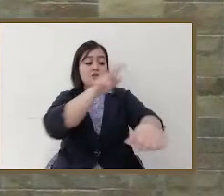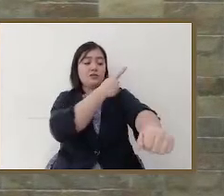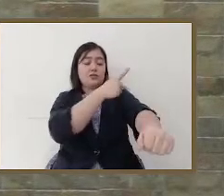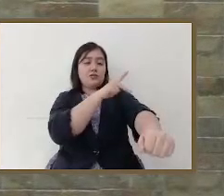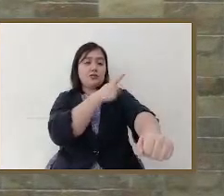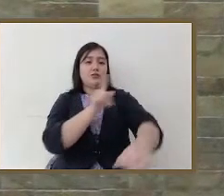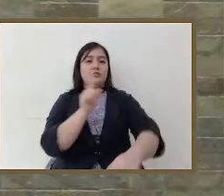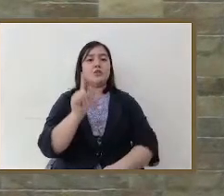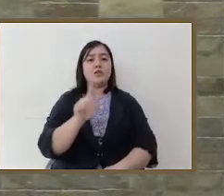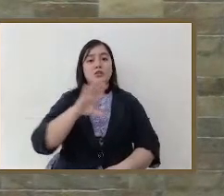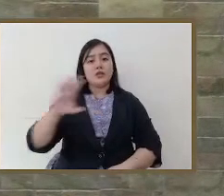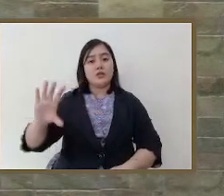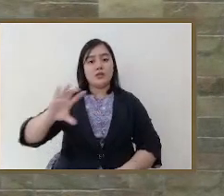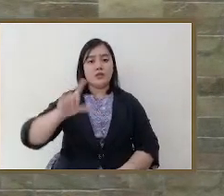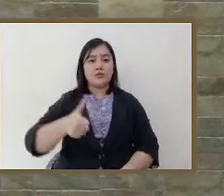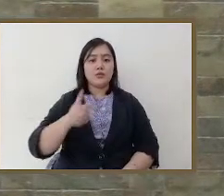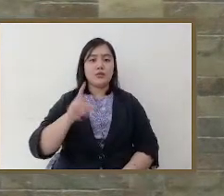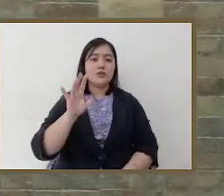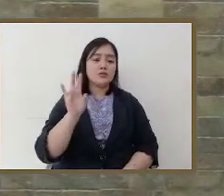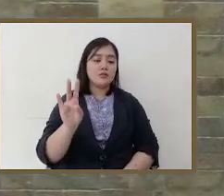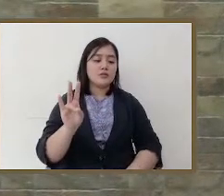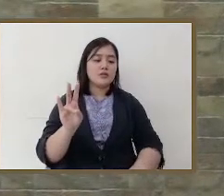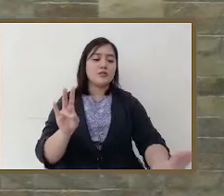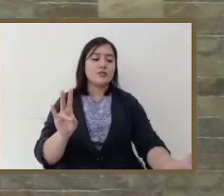127, a very familiar passage